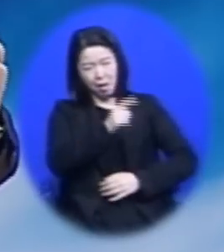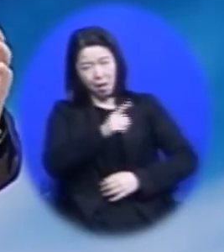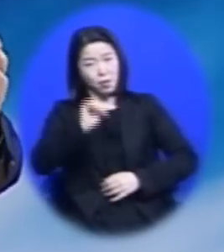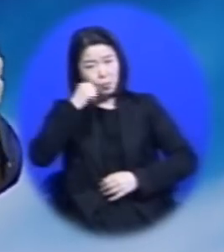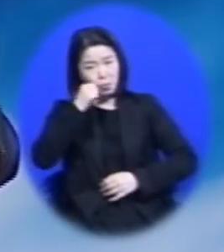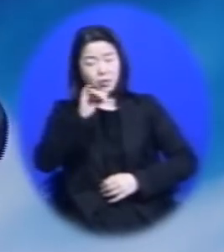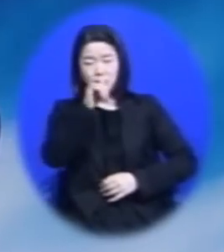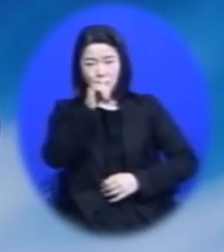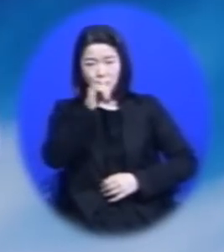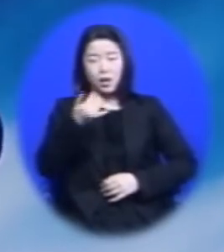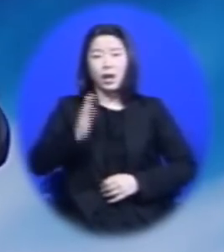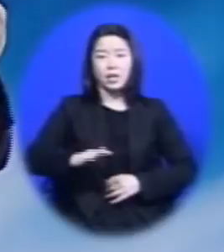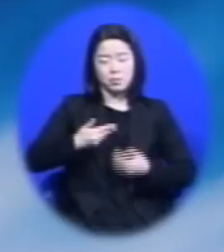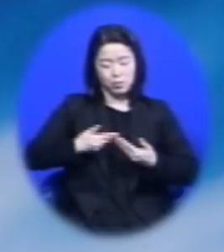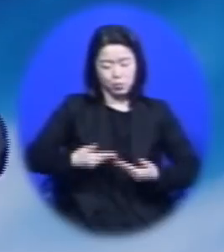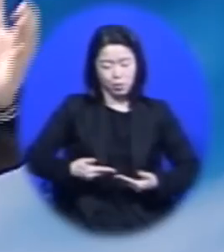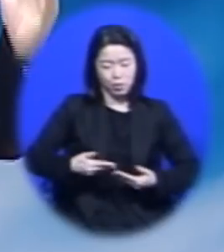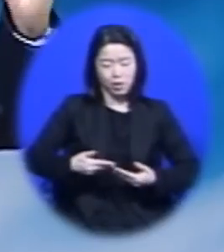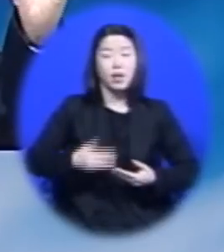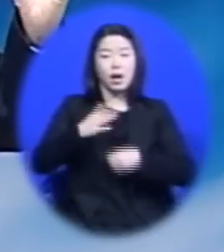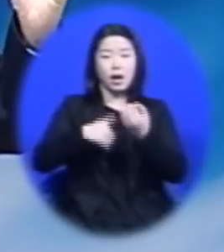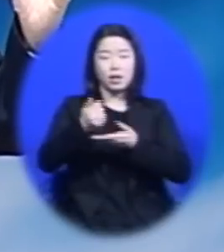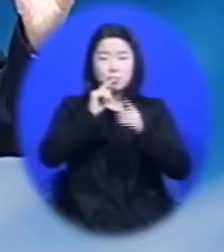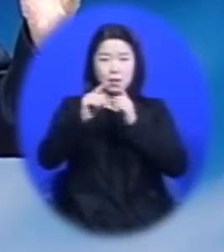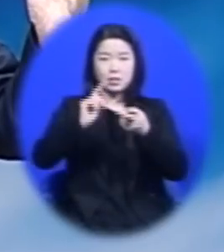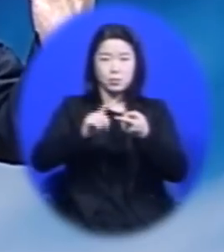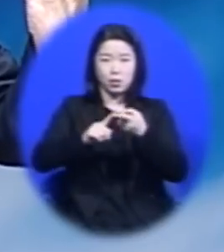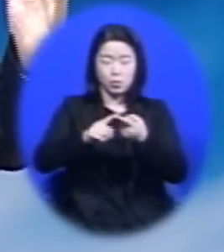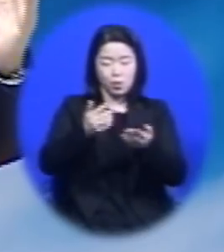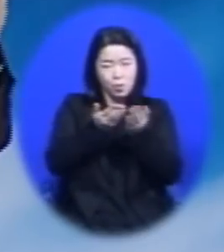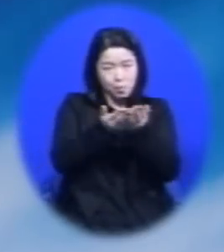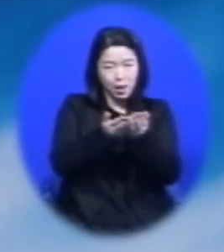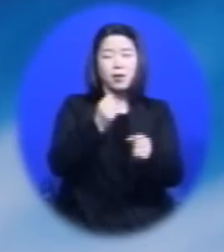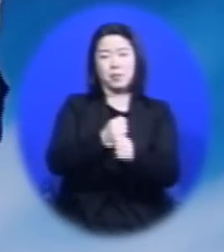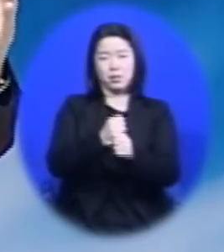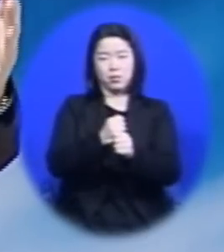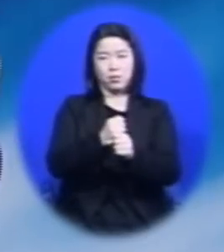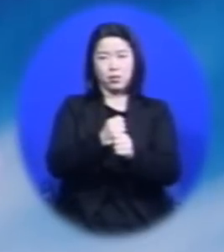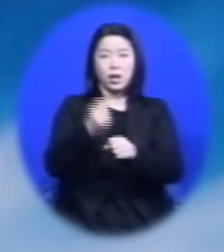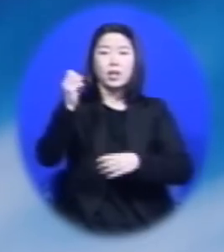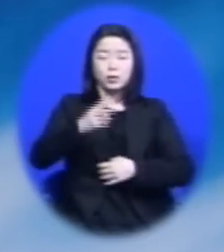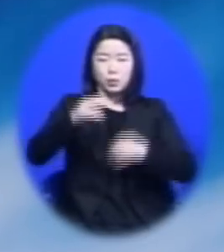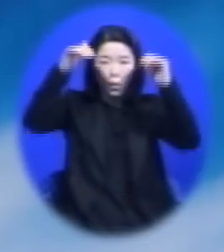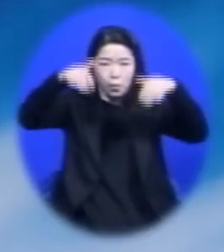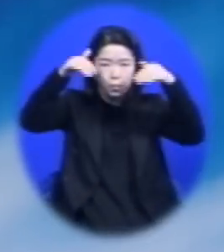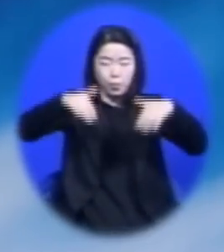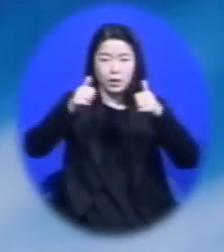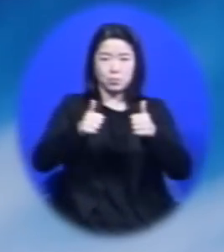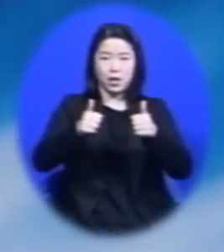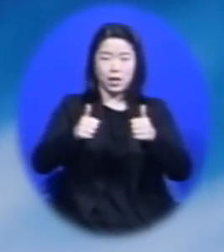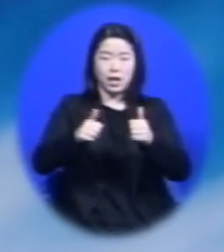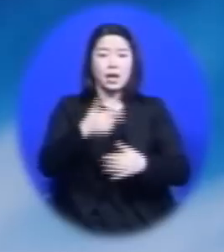묵묵히 하나님의 말씀대로 노아 방주를지었습니다 그리고 홍수심판 때 여덟 가족이